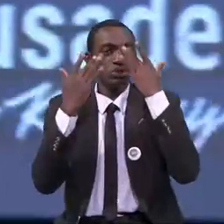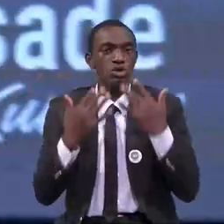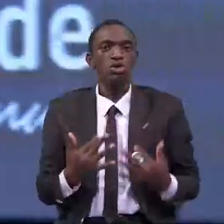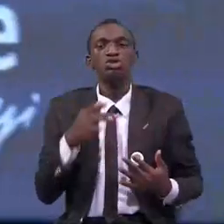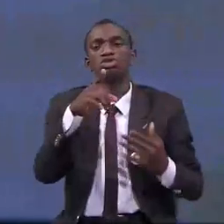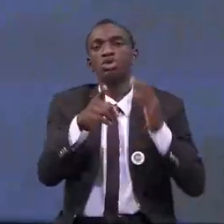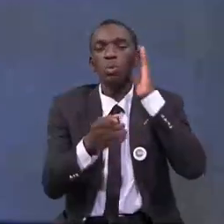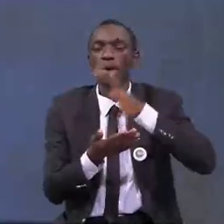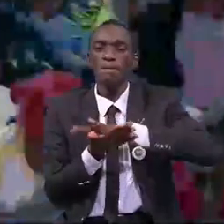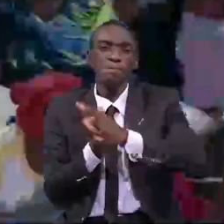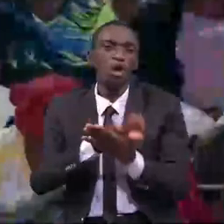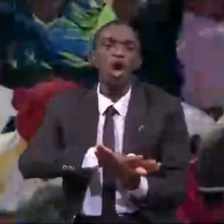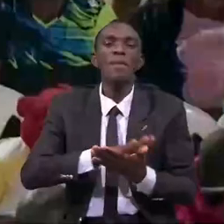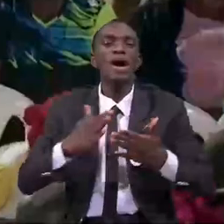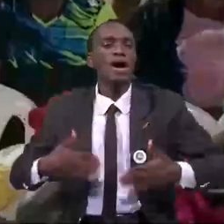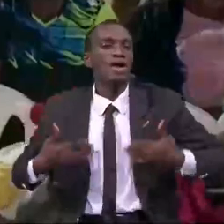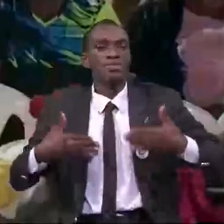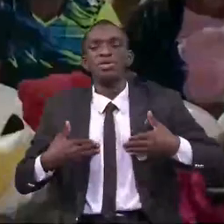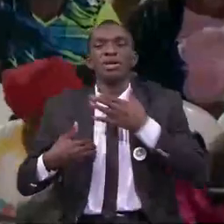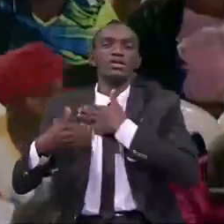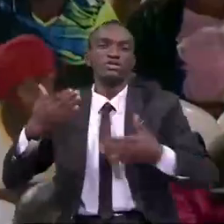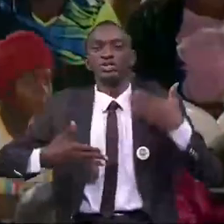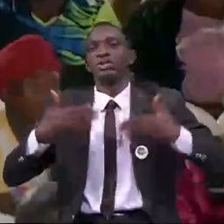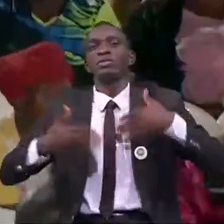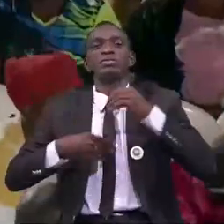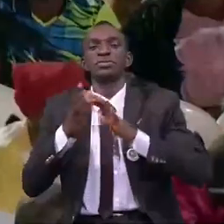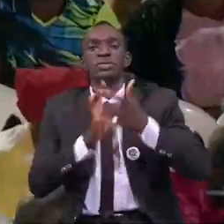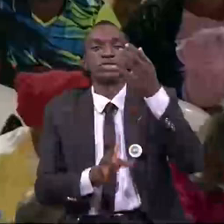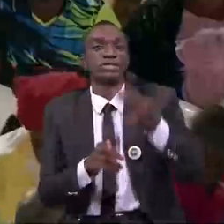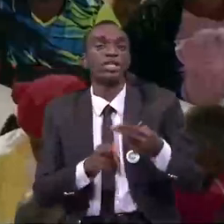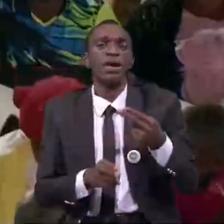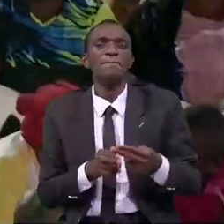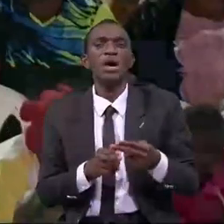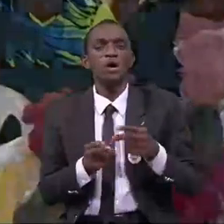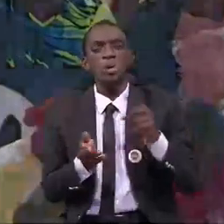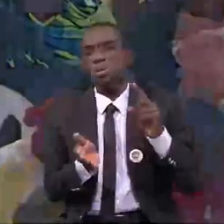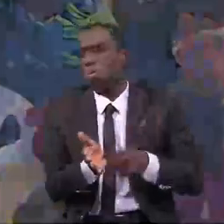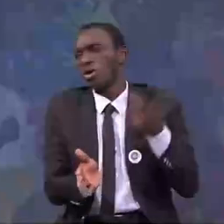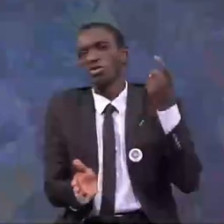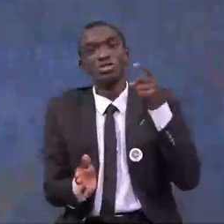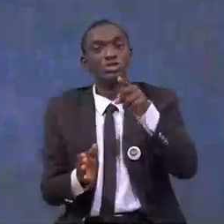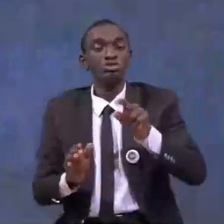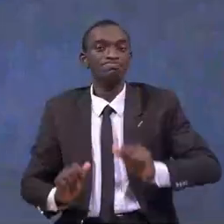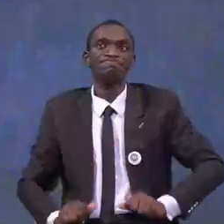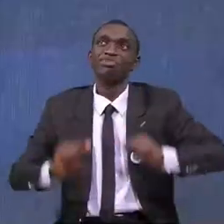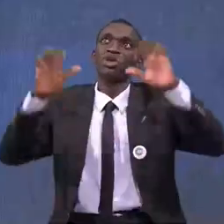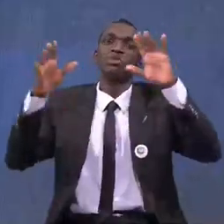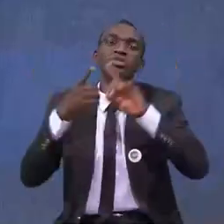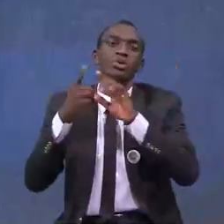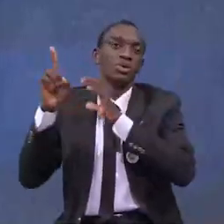force de la tristesse vous irez à la joie dès que vous vous soumettez